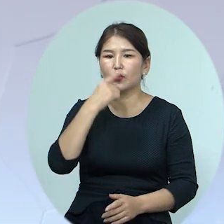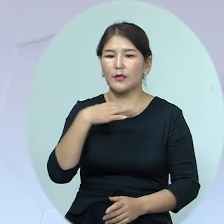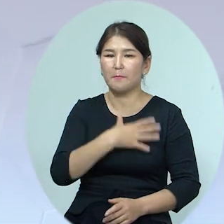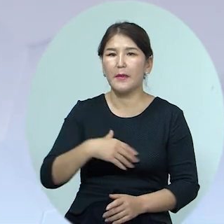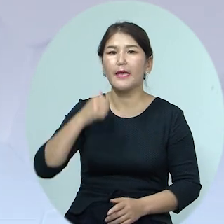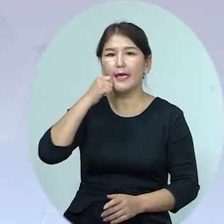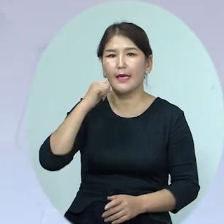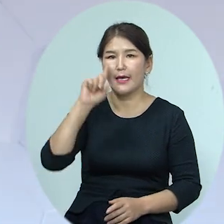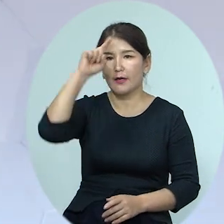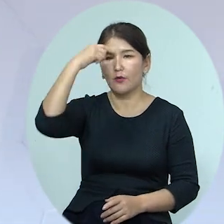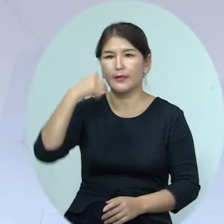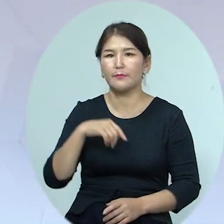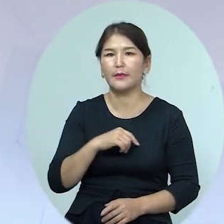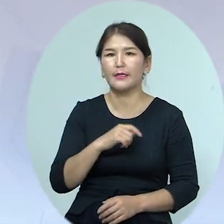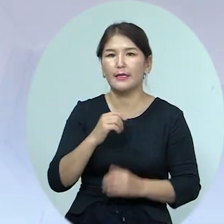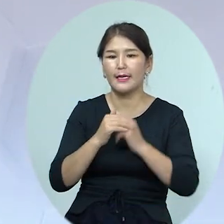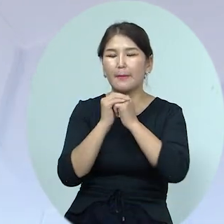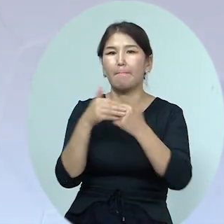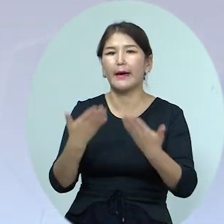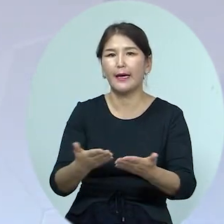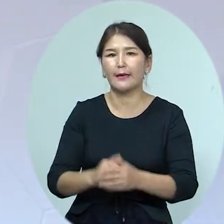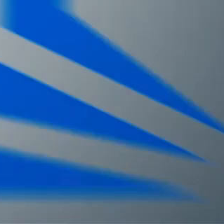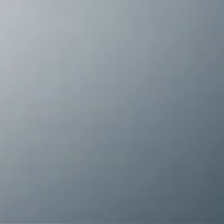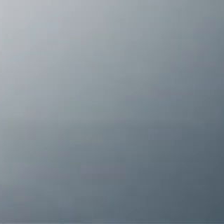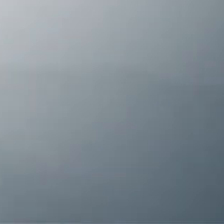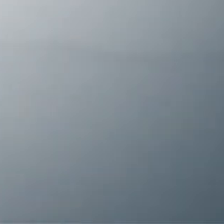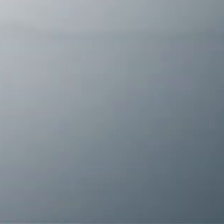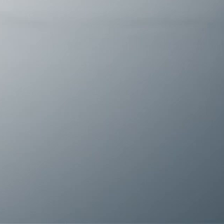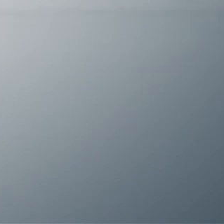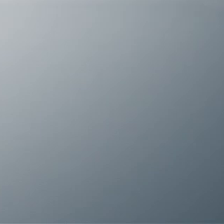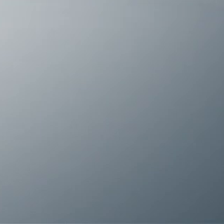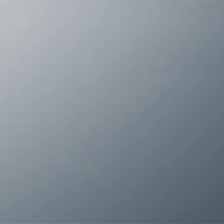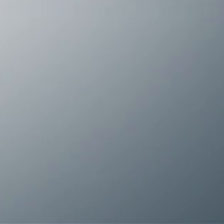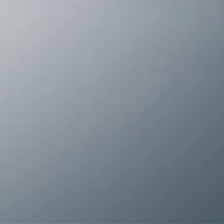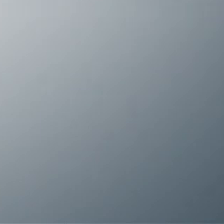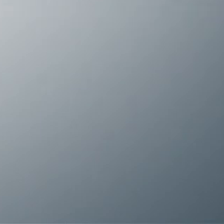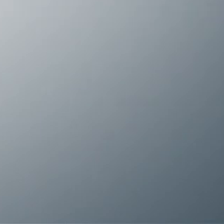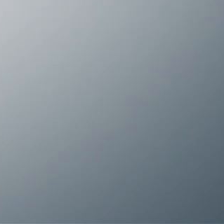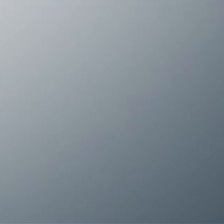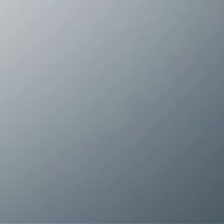эрүүл бол бие эрүүл, эрүүл мэнд эрхэм баян.